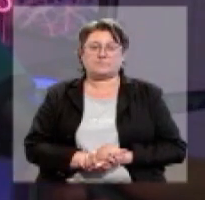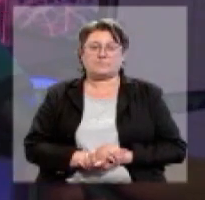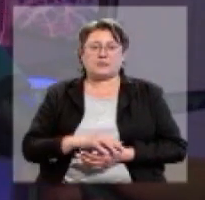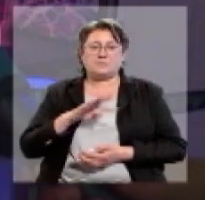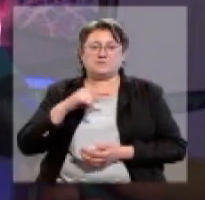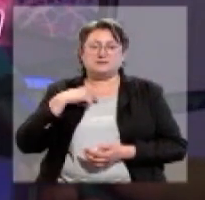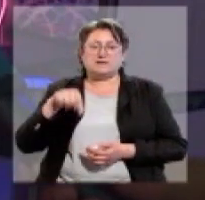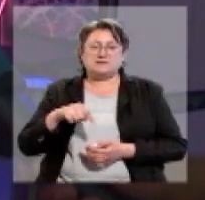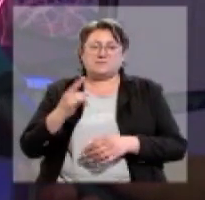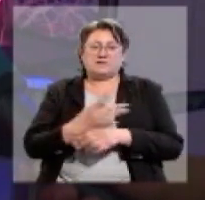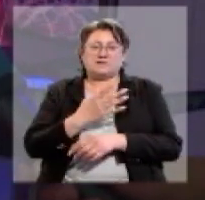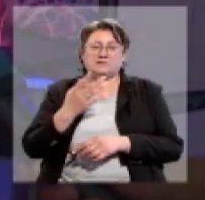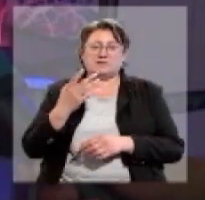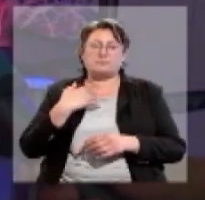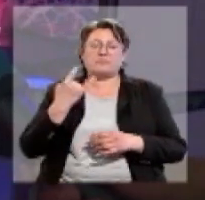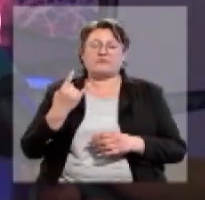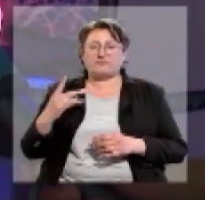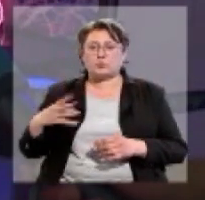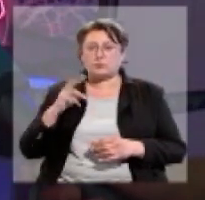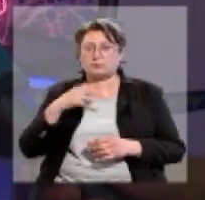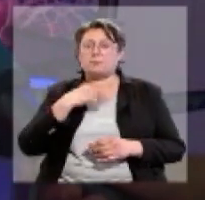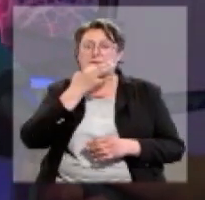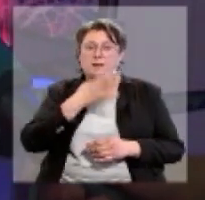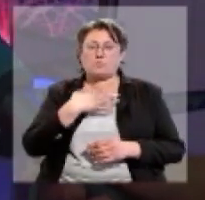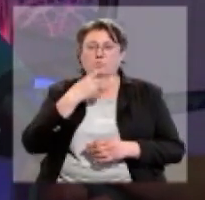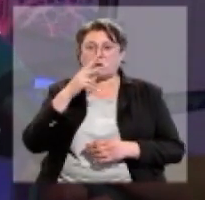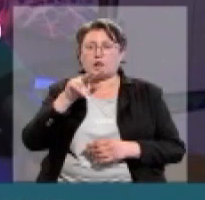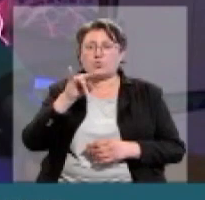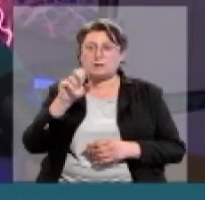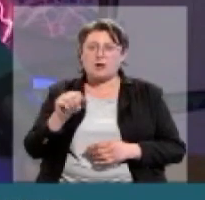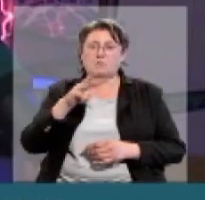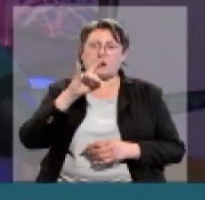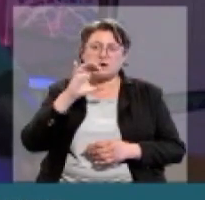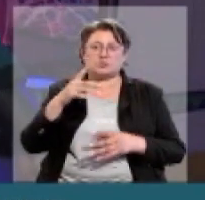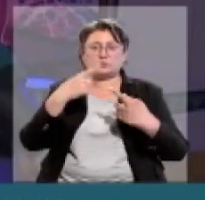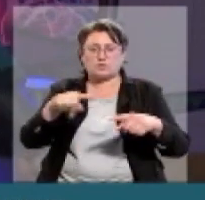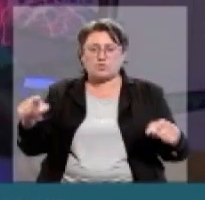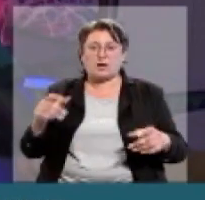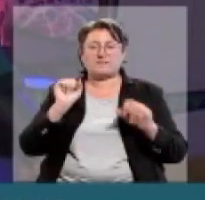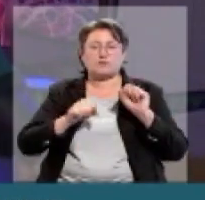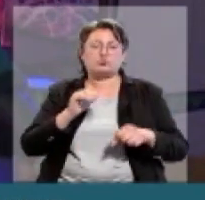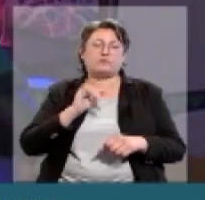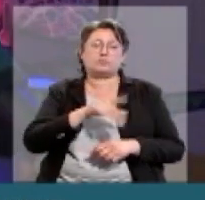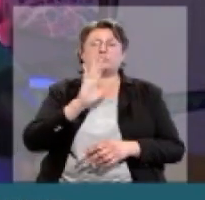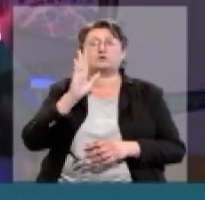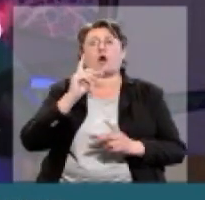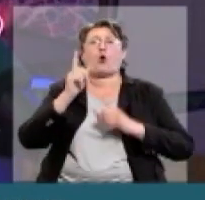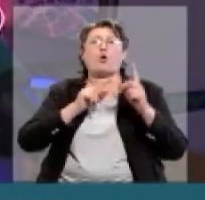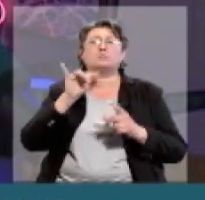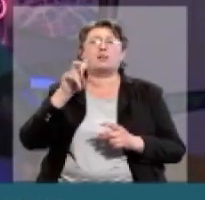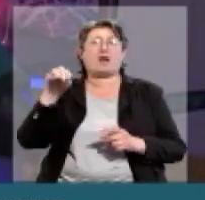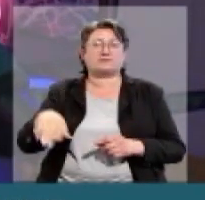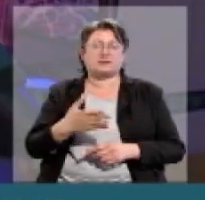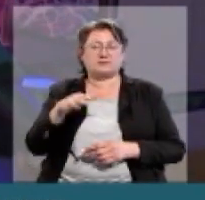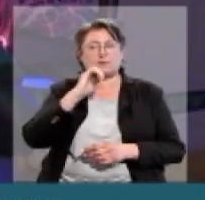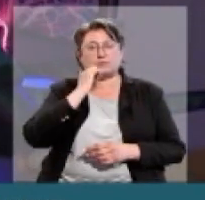Мы здесь впервые. Нам с внуком все очень понравилось. Мы увидели Луну, Марс и другие планеты. Возможно, внук в будущем станет космонавтом. Всем